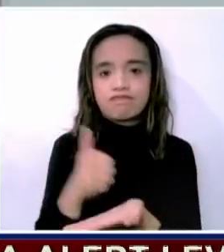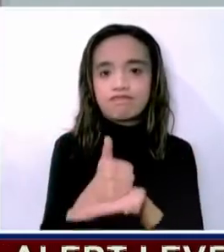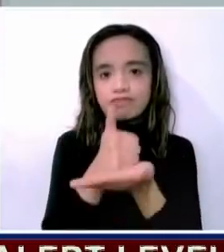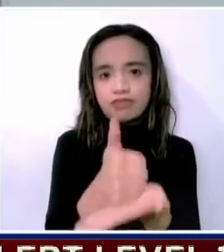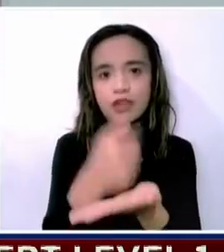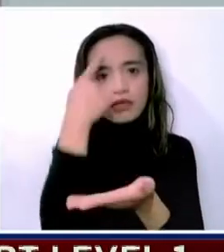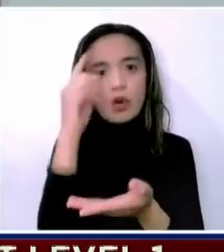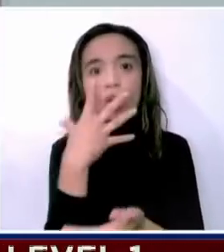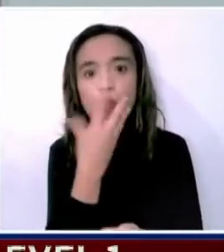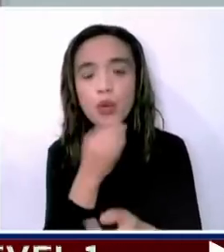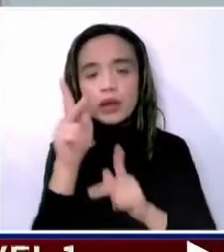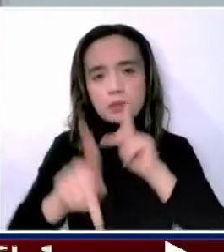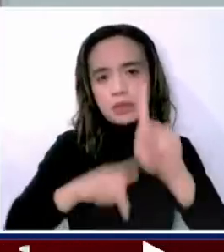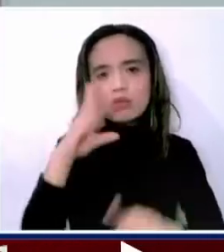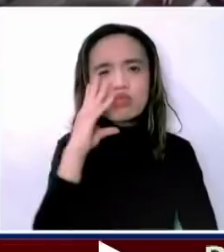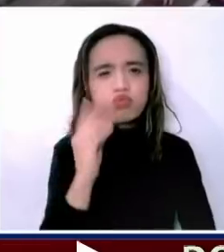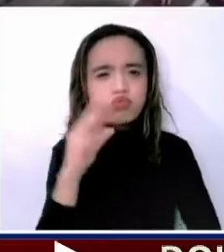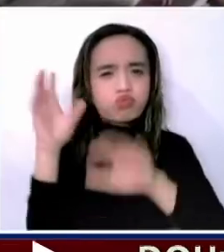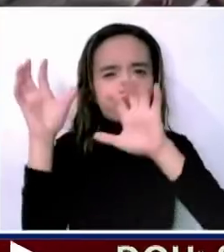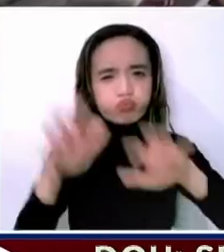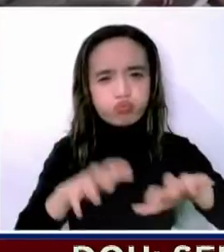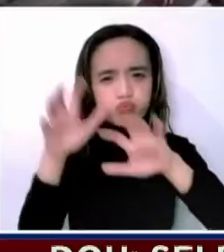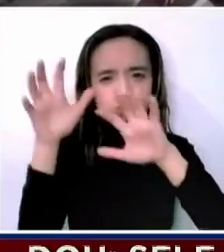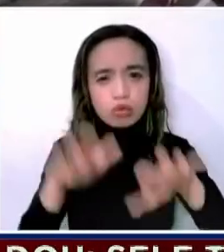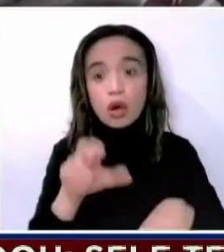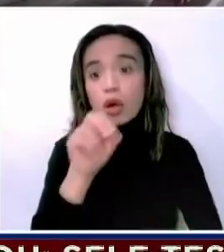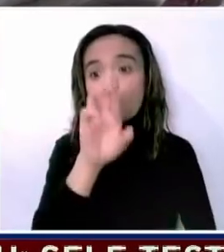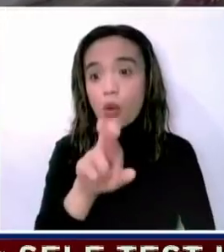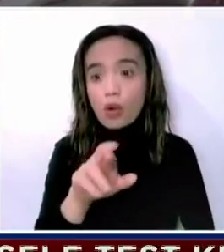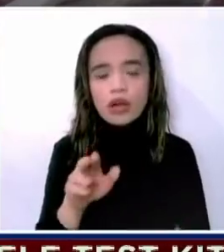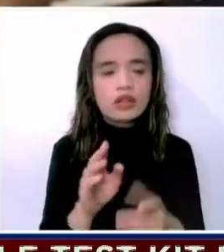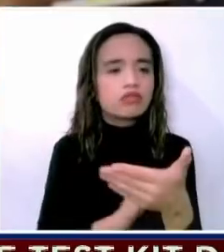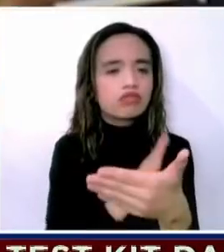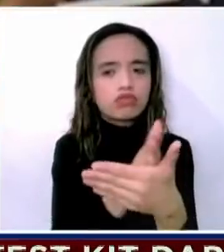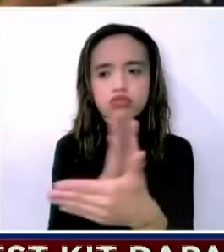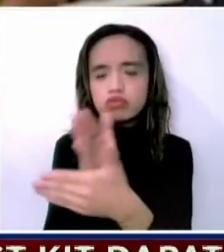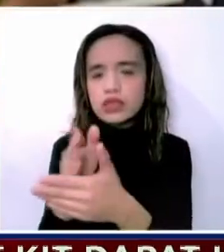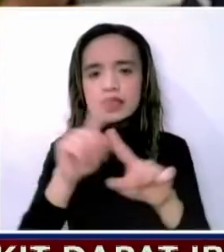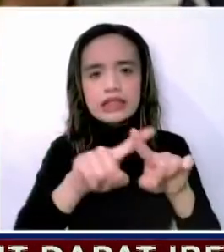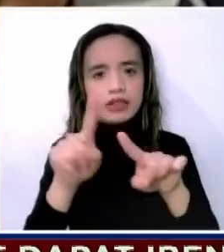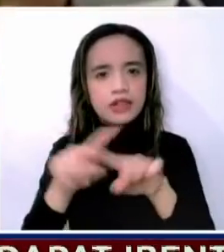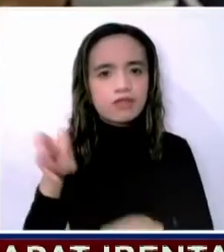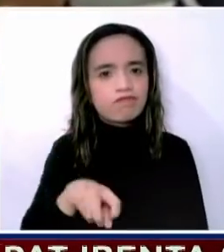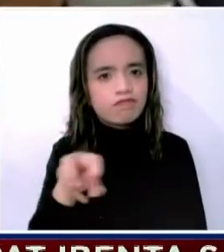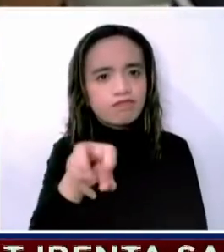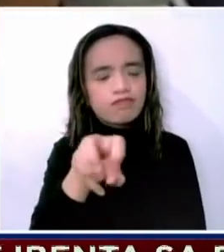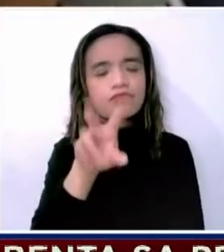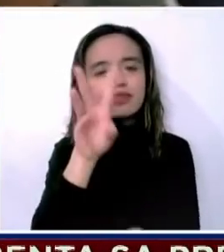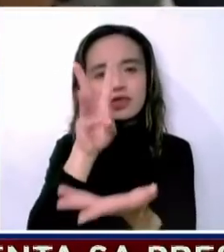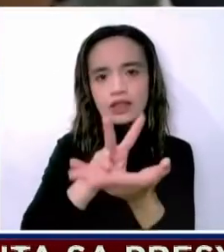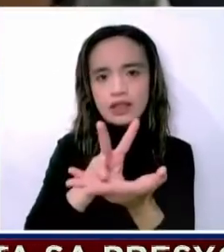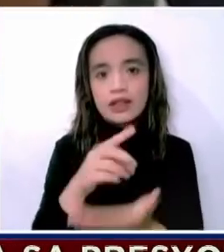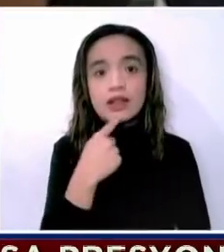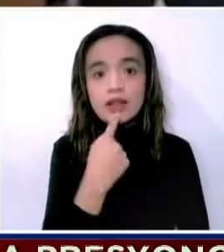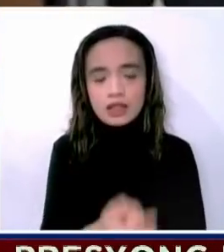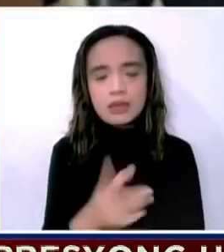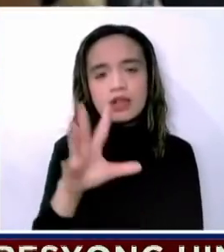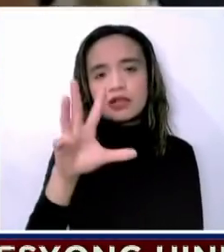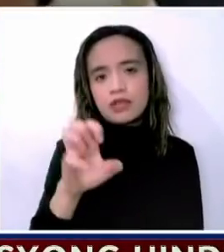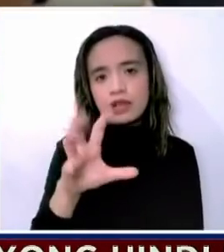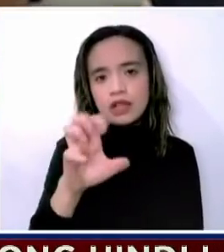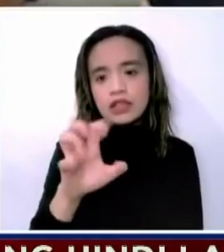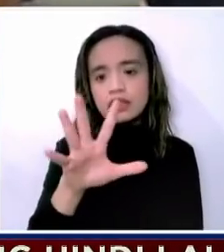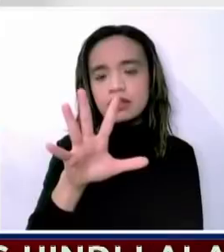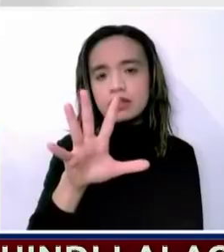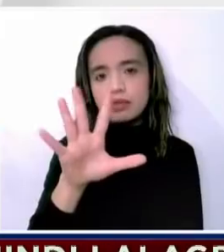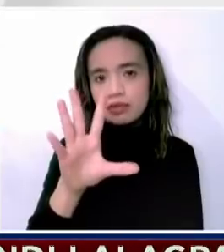Odette o kaya naman ay mapuntahan ng iba't ibang tourist spot sa bansa. Ayon sa Department of Tourism, nasa 550 na